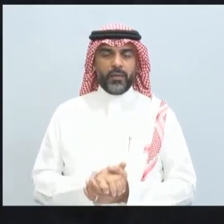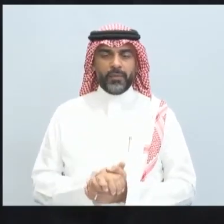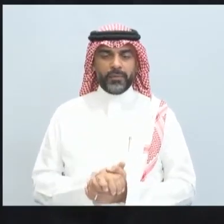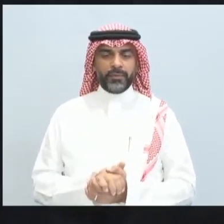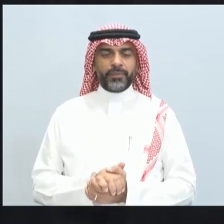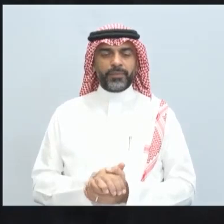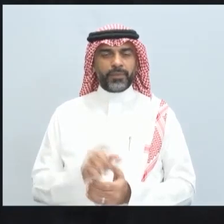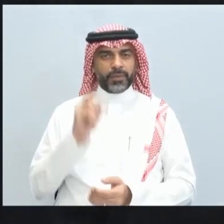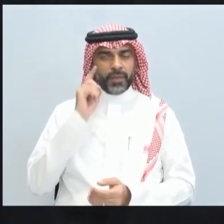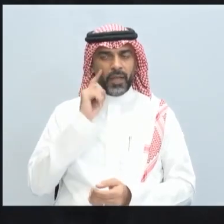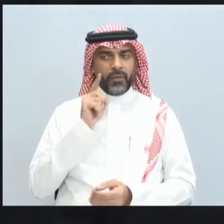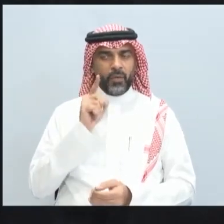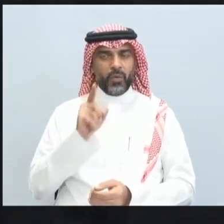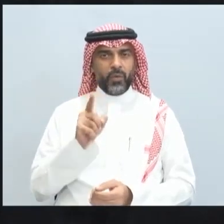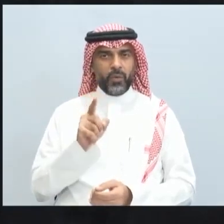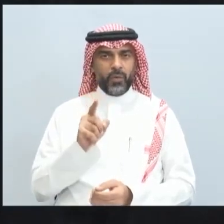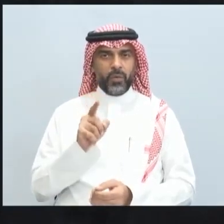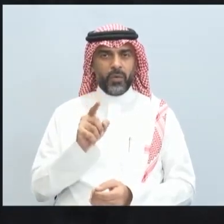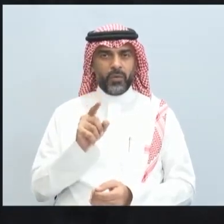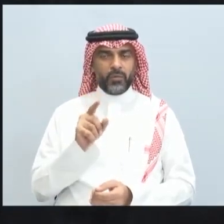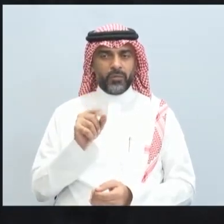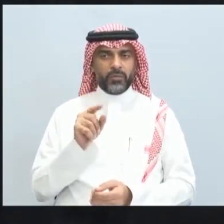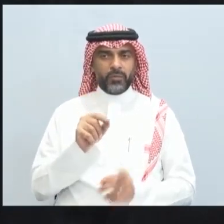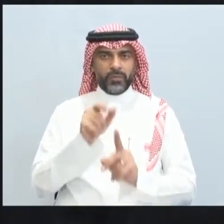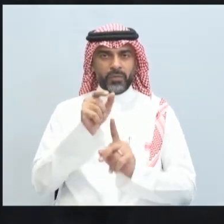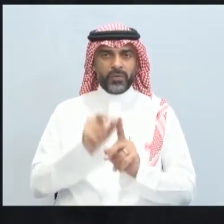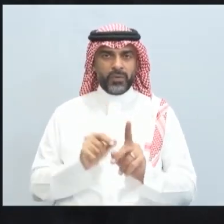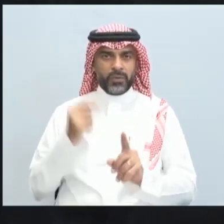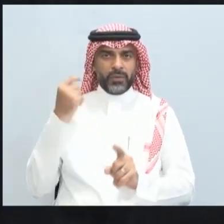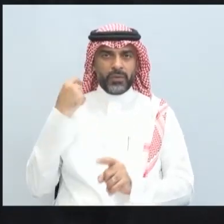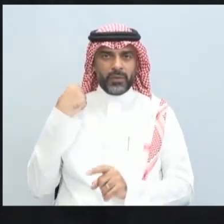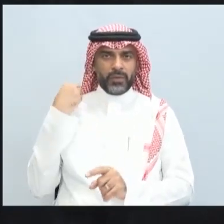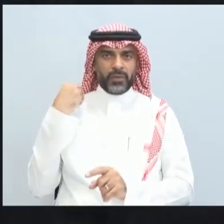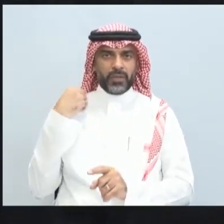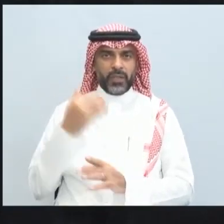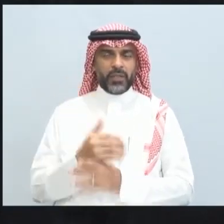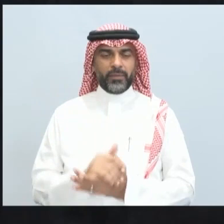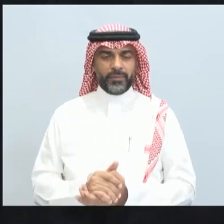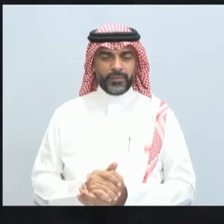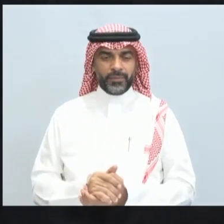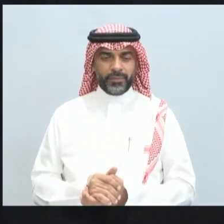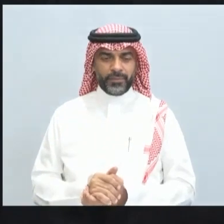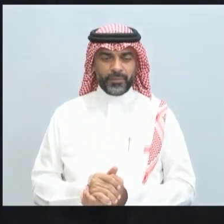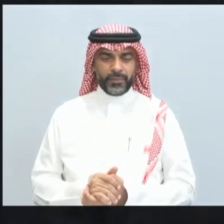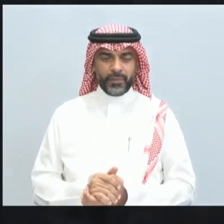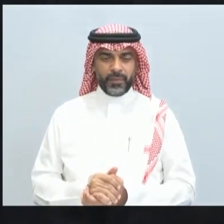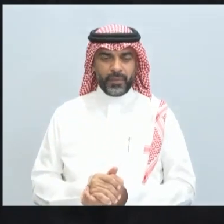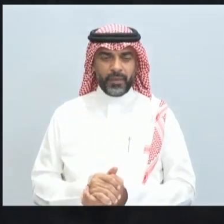اولياء الله الصالحين ما هي مكانتهم عند الله عز وجل لا خوف